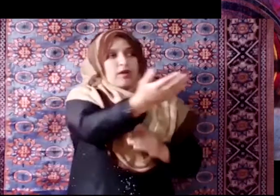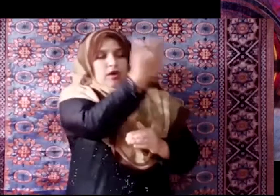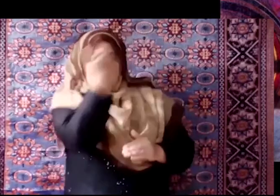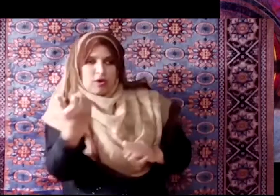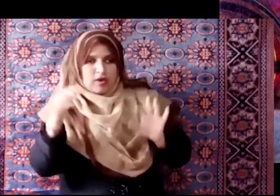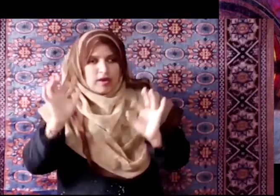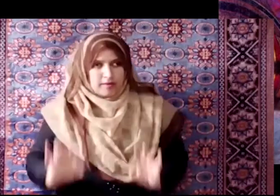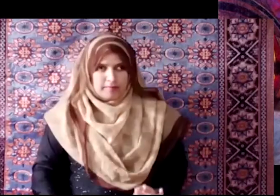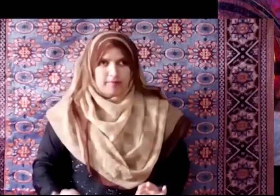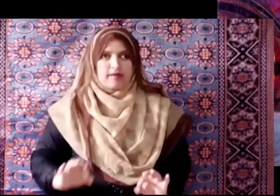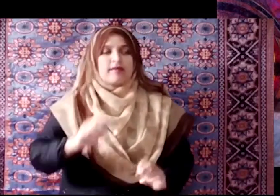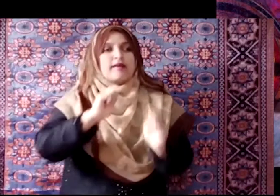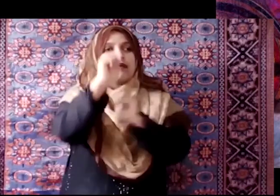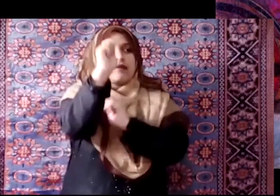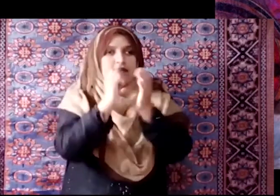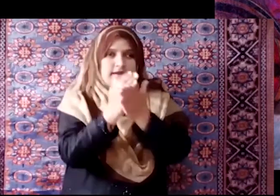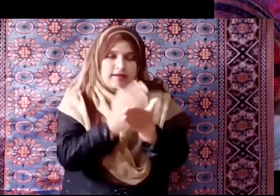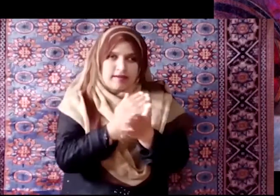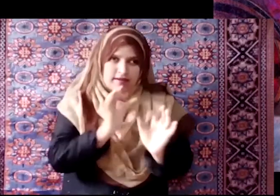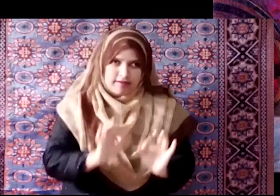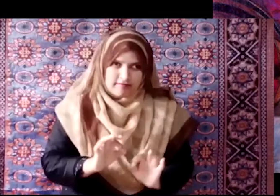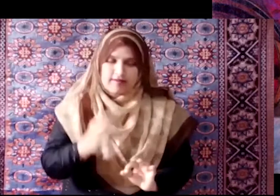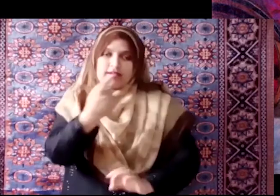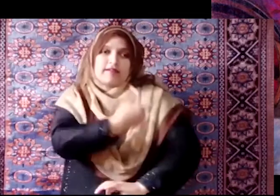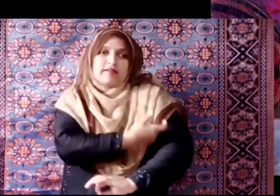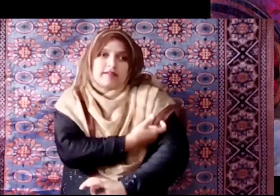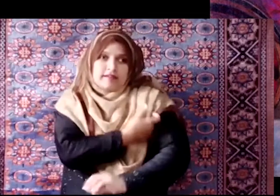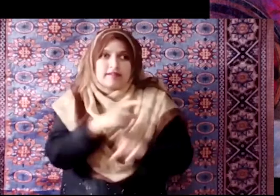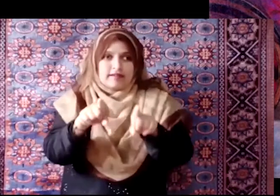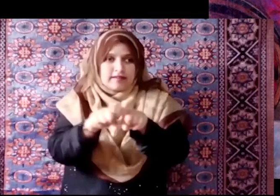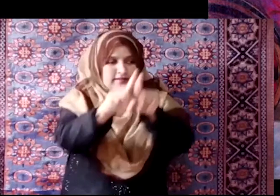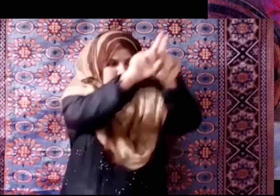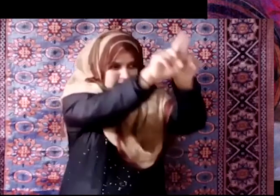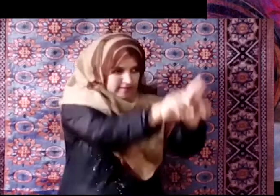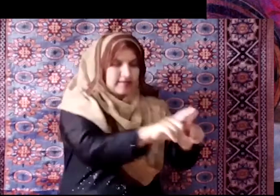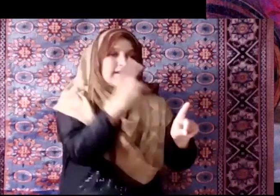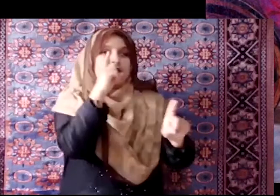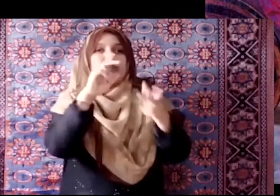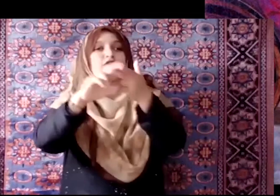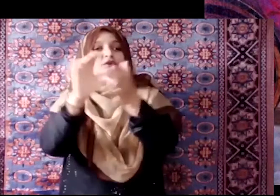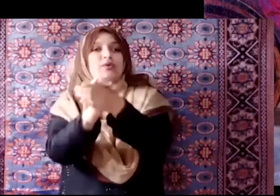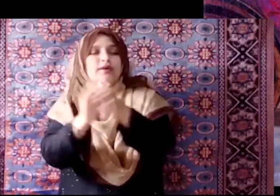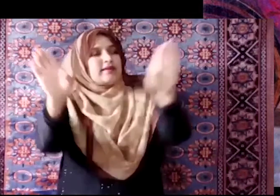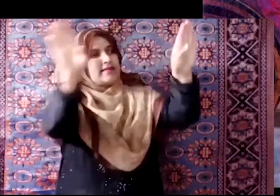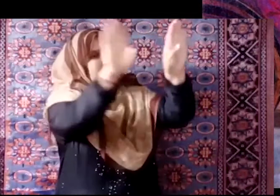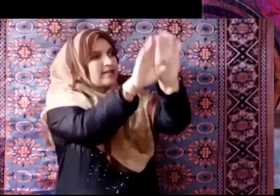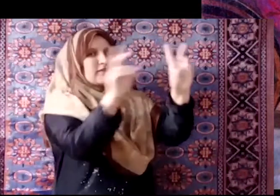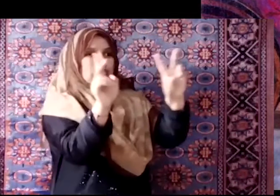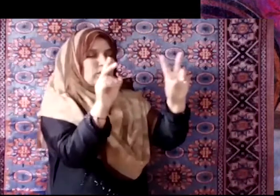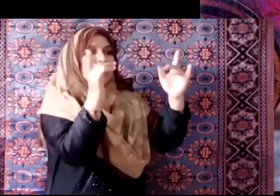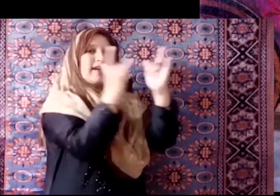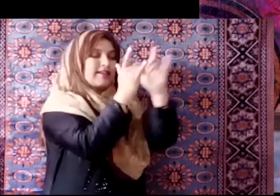ہے، اسے بلاؤ۔ سادھو کو بلایا گیا۔ ہیر اور رانجھا کو ایک کمرے میں بند